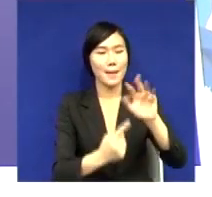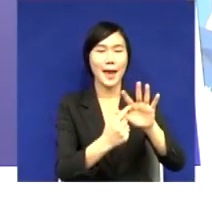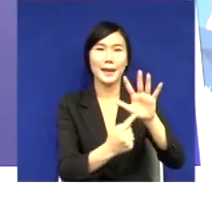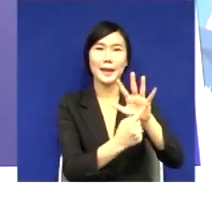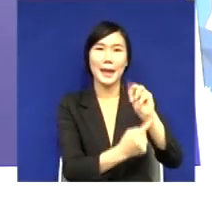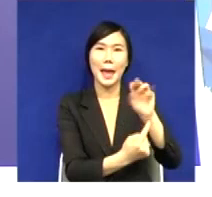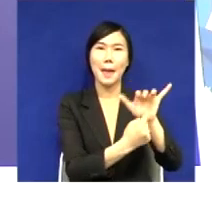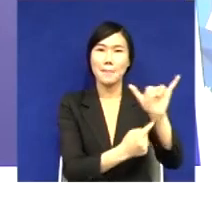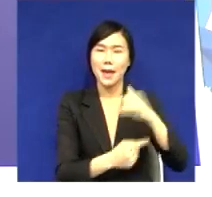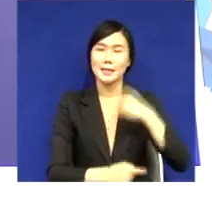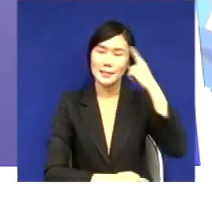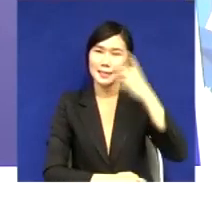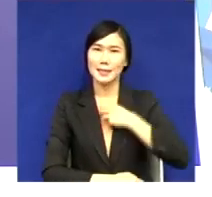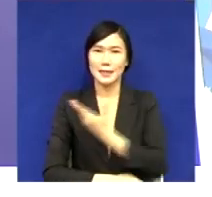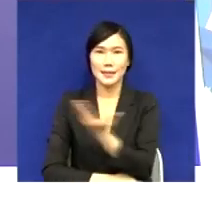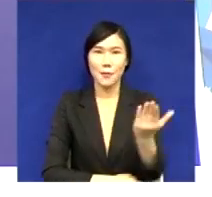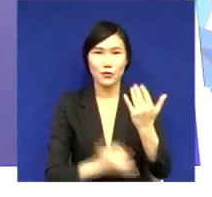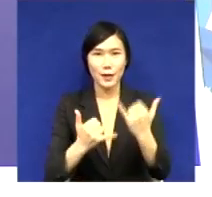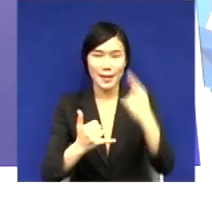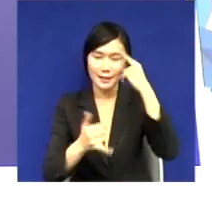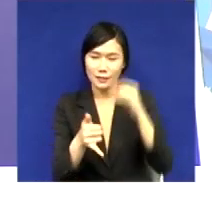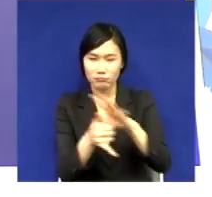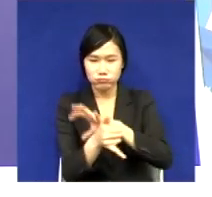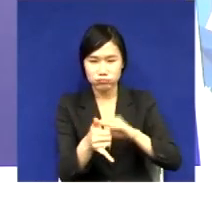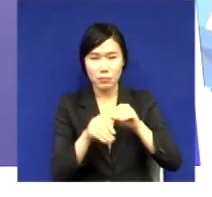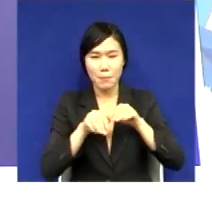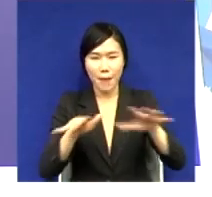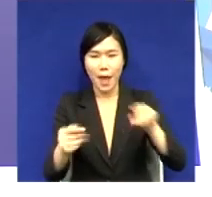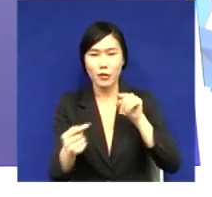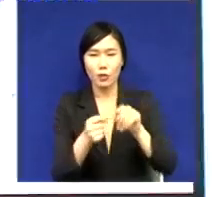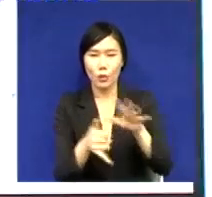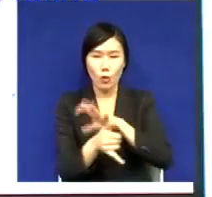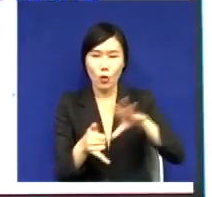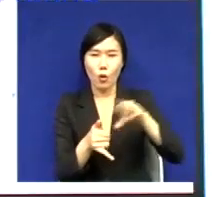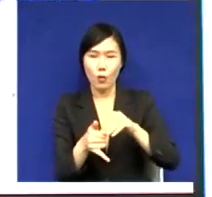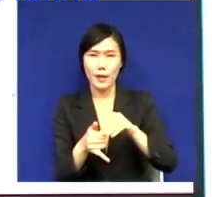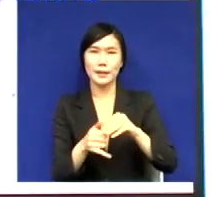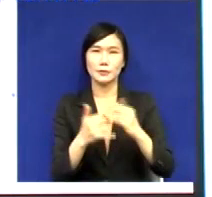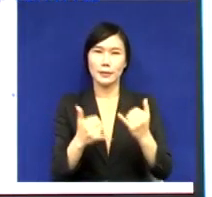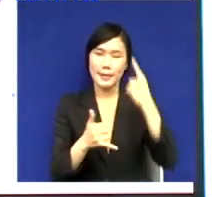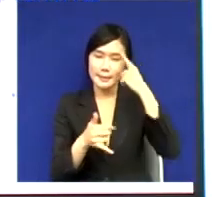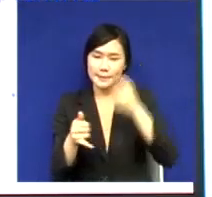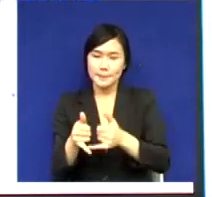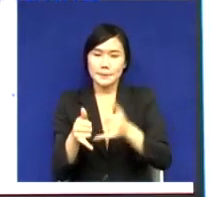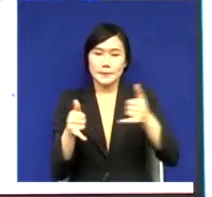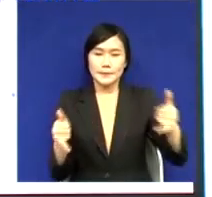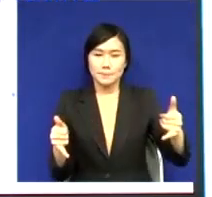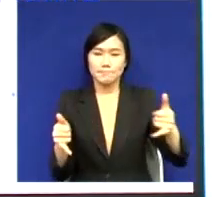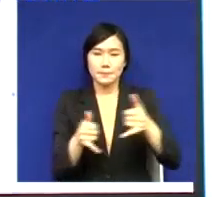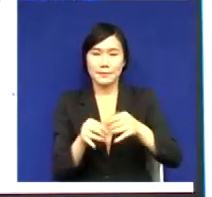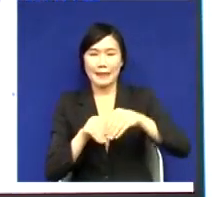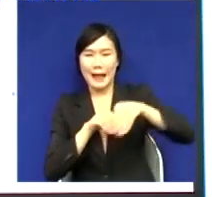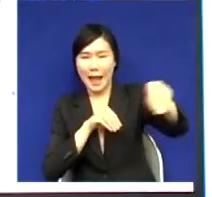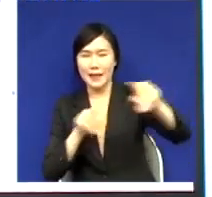ความมั่นใจว่าแม้ในสถานการณ์ที่มีการแพร่ระบาดของโควิดเราอาจจะอยู่ห่างไกลกันแต่เราไม่ห่